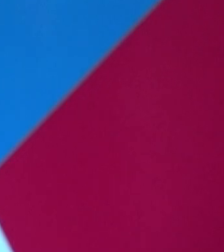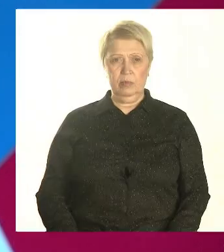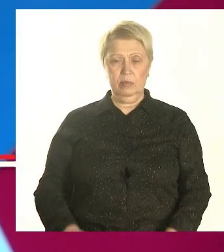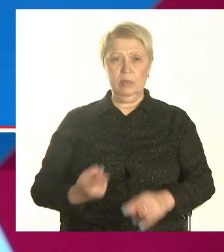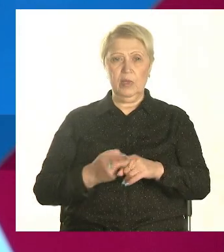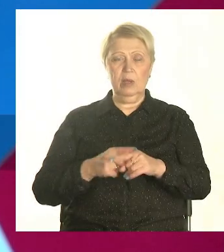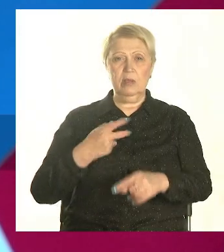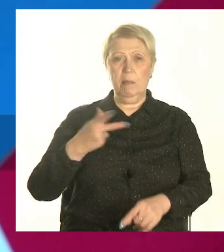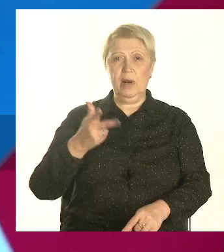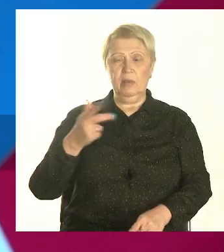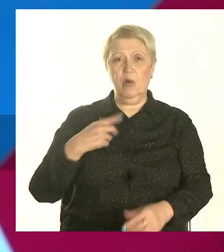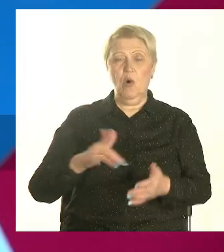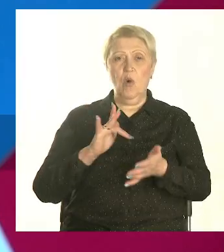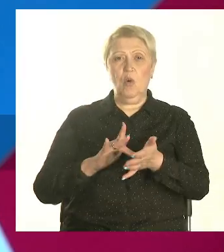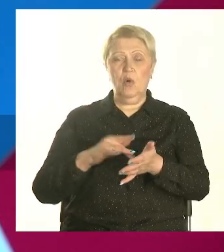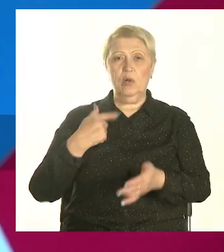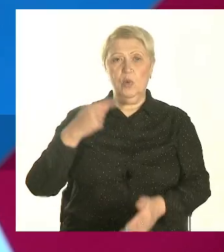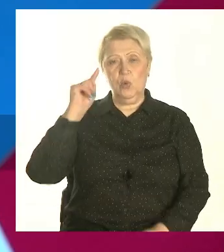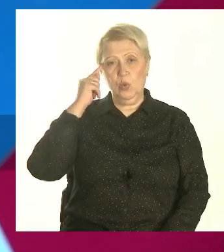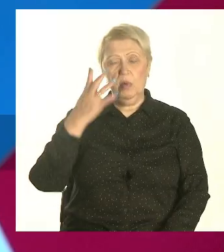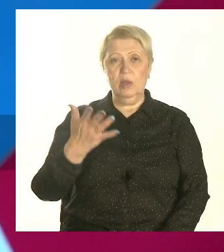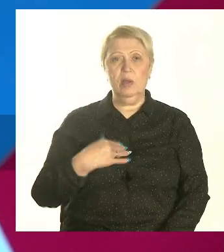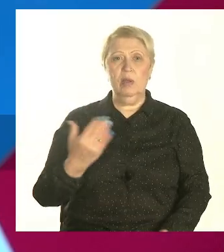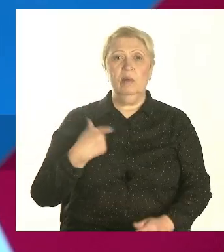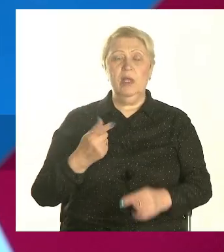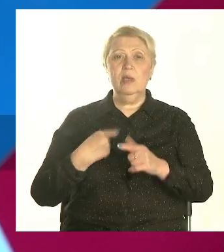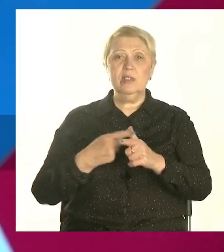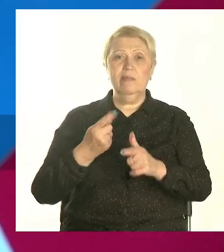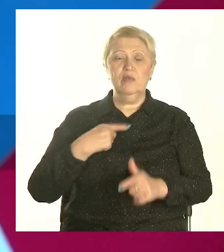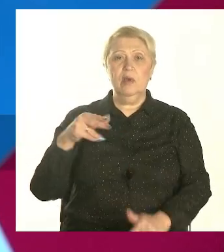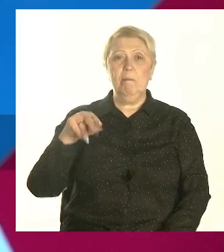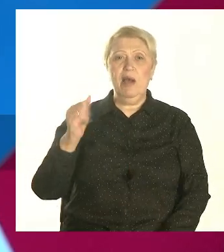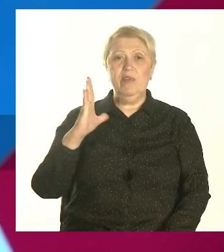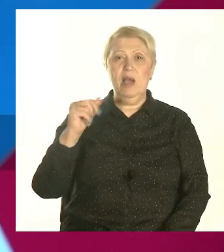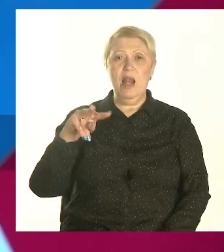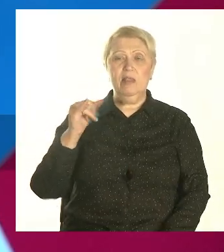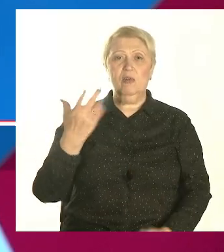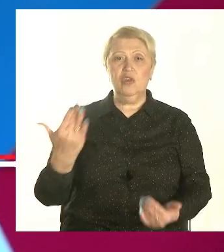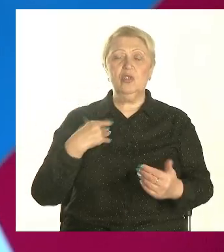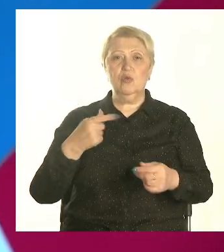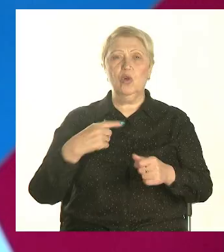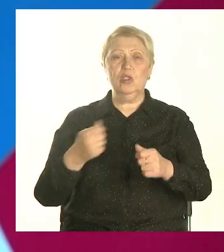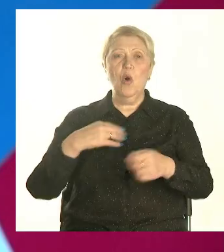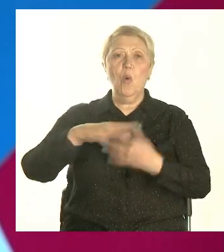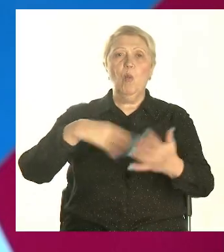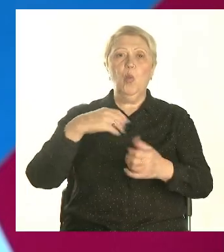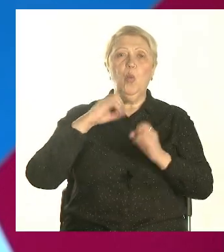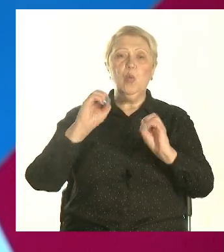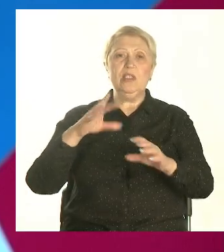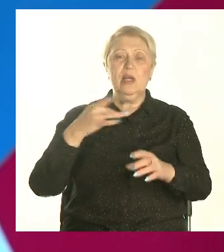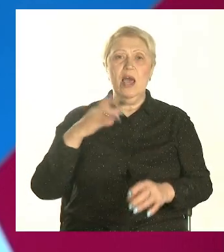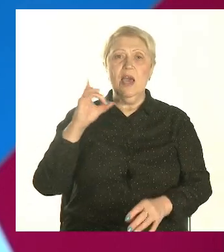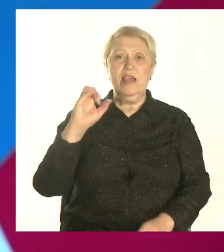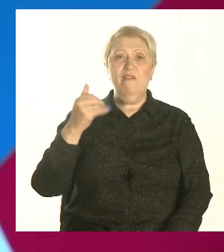Это проект «Город Думы», меня зовут Дмитрий Павленко. Итак, отложенная на несколько лет так называемая мусорная реформа наконец-таки сдвинулась с мертвой